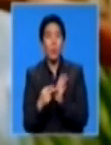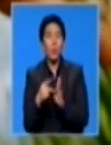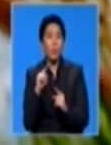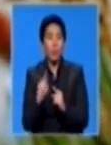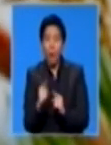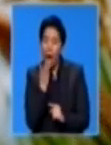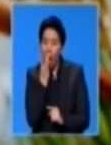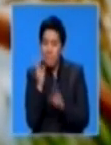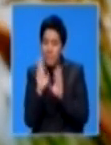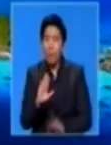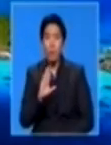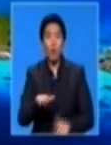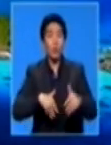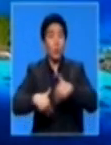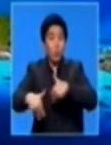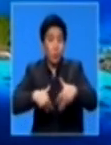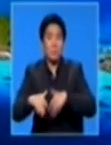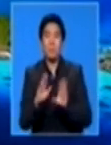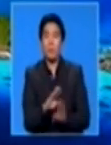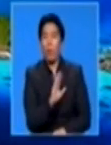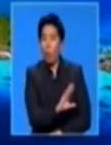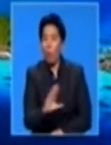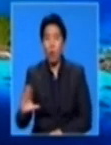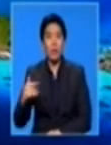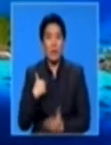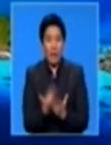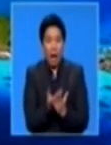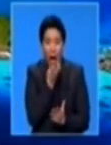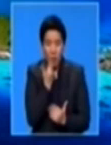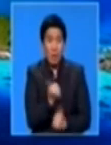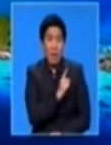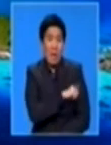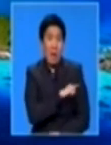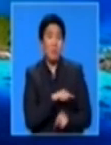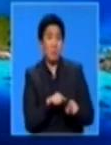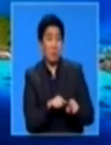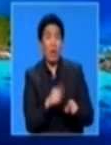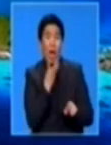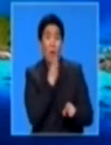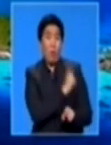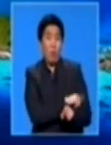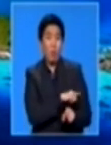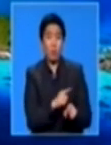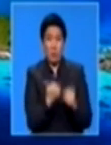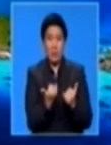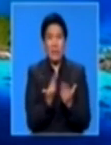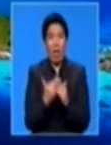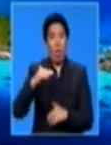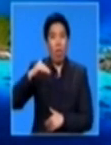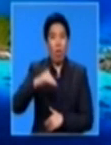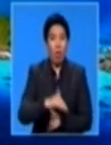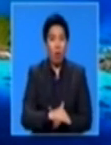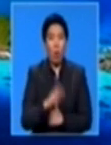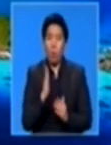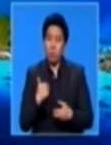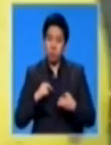เป็นไปตามเอกลักษณ์ท้องถิ่นนะครับซึ่งวันนี้ราคาข้าวข้าวขาวค่อนข้างจะราคาลดลงมากมีปัญหากับประชา